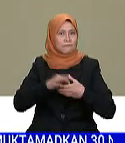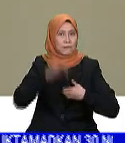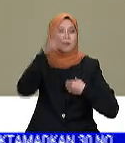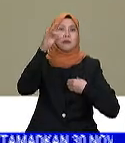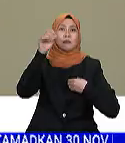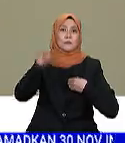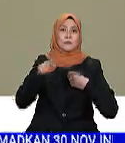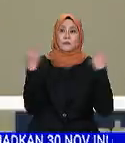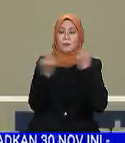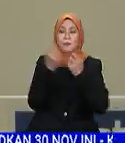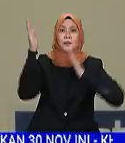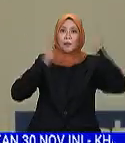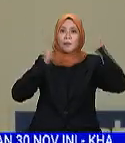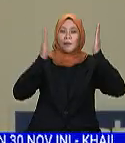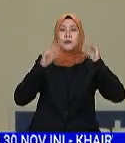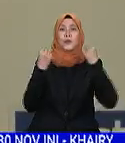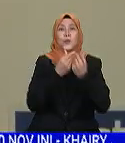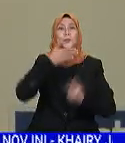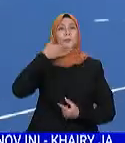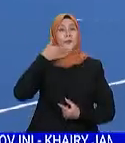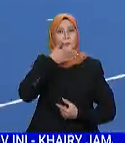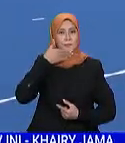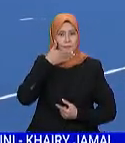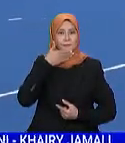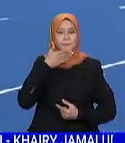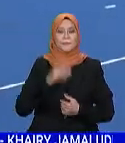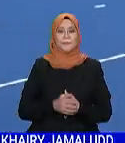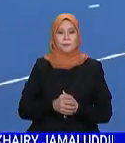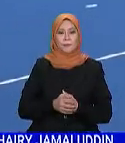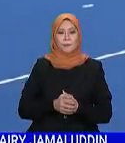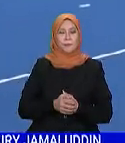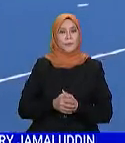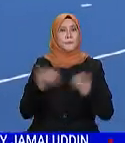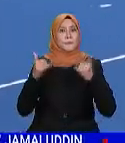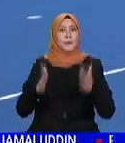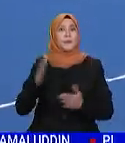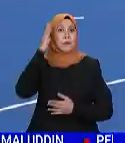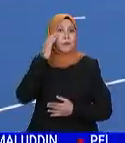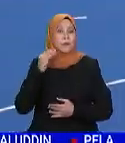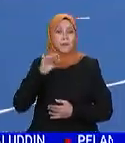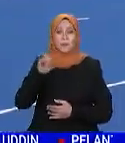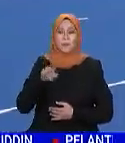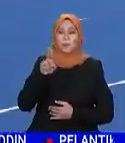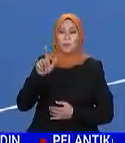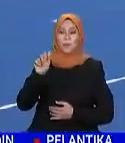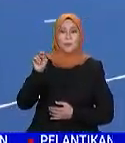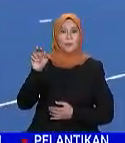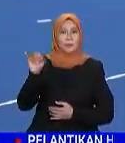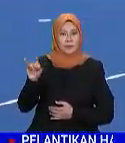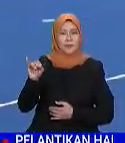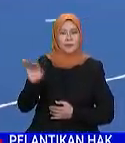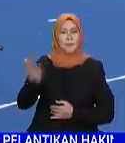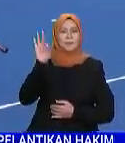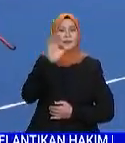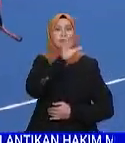pasukan Malaysia ini masukkin yang paling mudah dalam zona ni pemain berpengalaman negara juliadi Muhamad dilantik